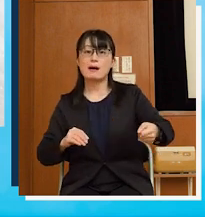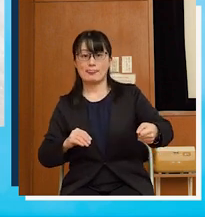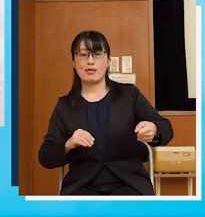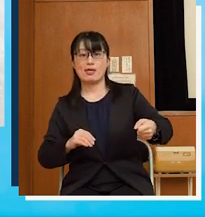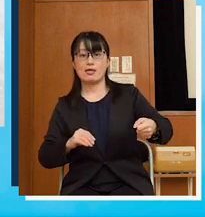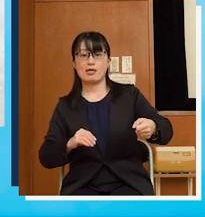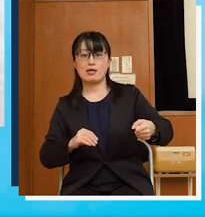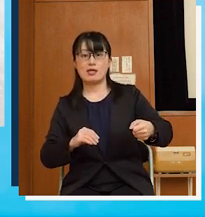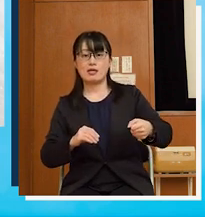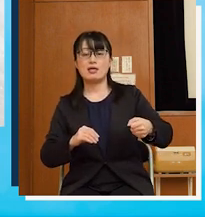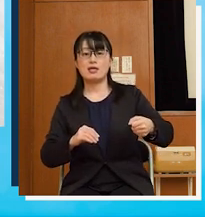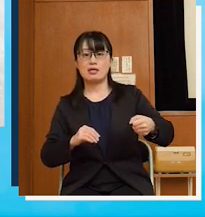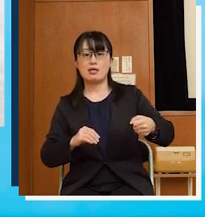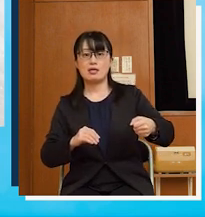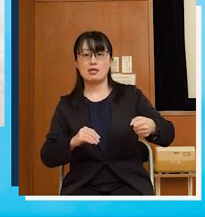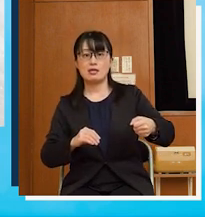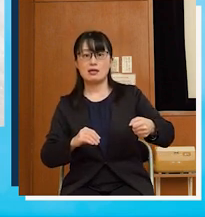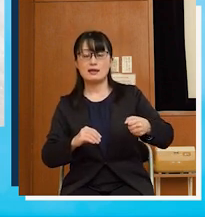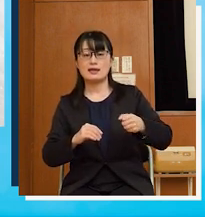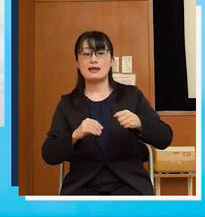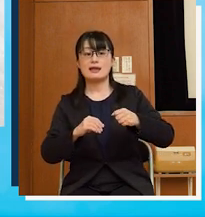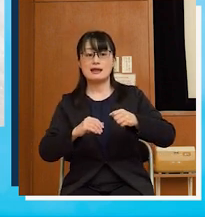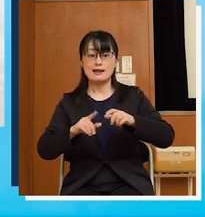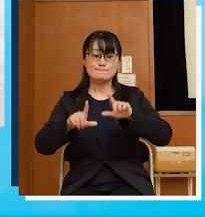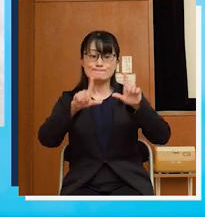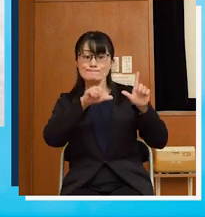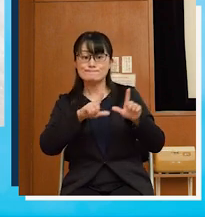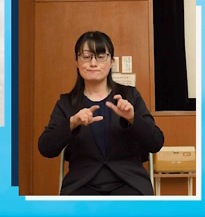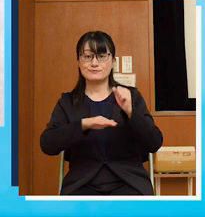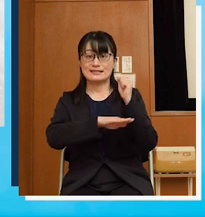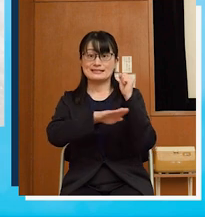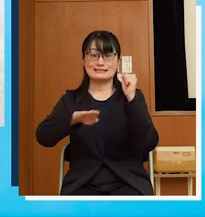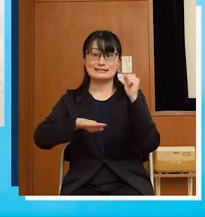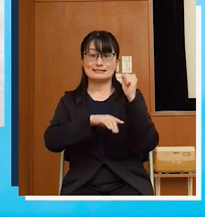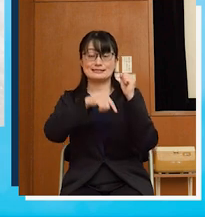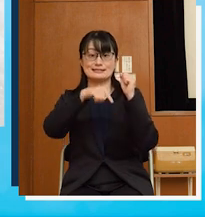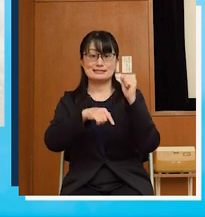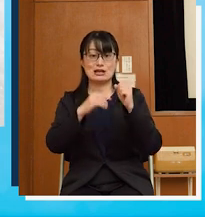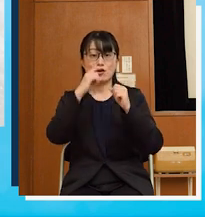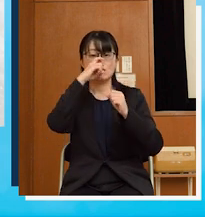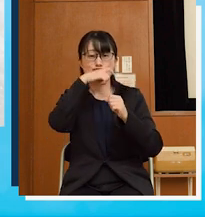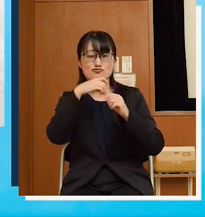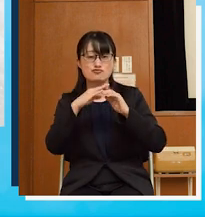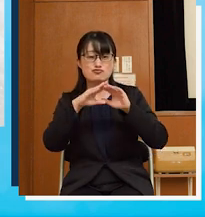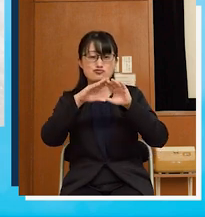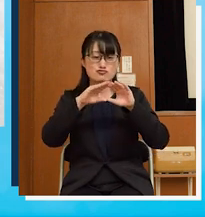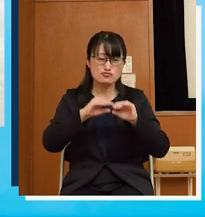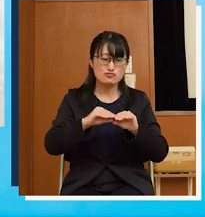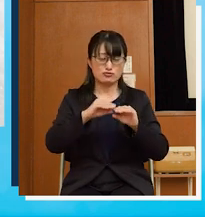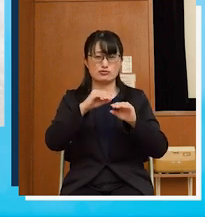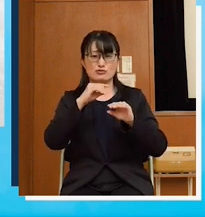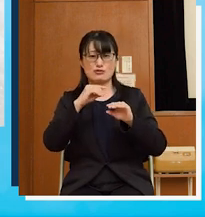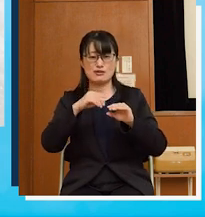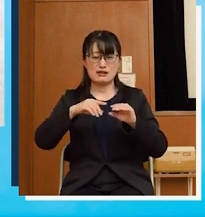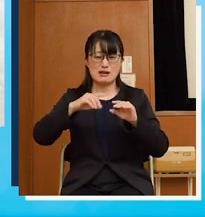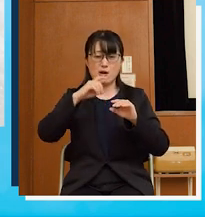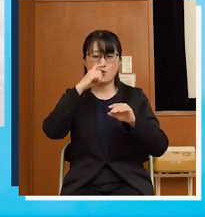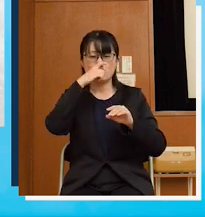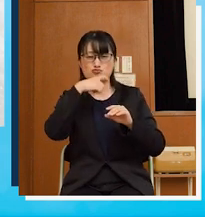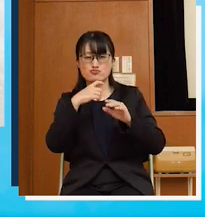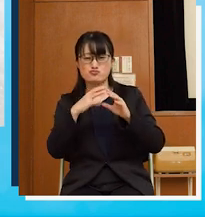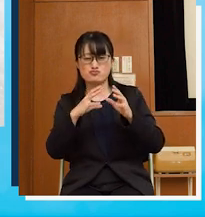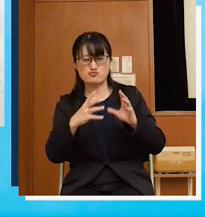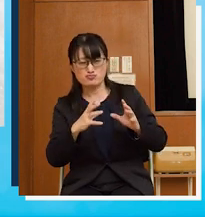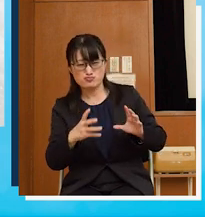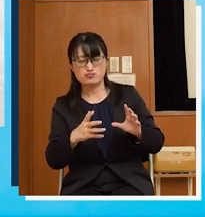暮し起きてから基地が老朽化したから世界実験だからノコが唯一の解決とかだから基地を負担しろそれが言うならば大胆を